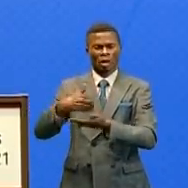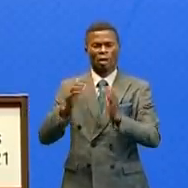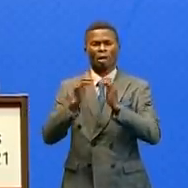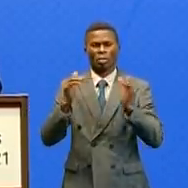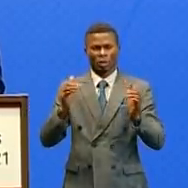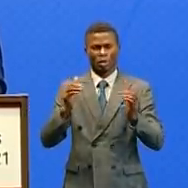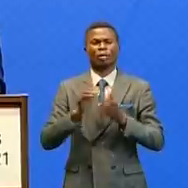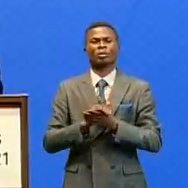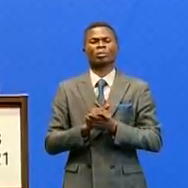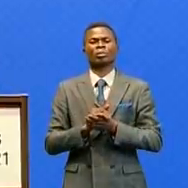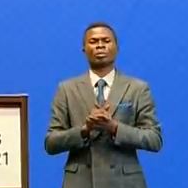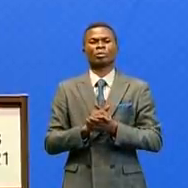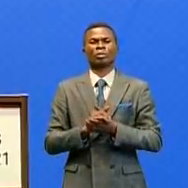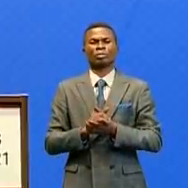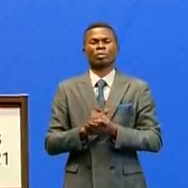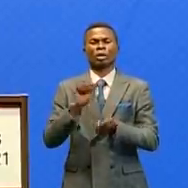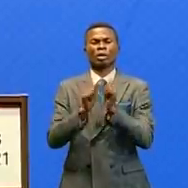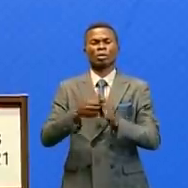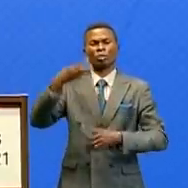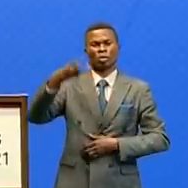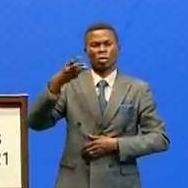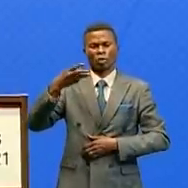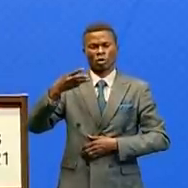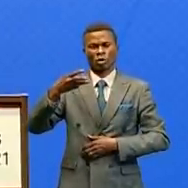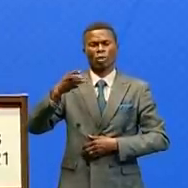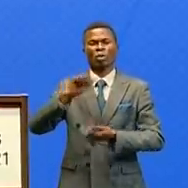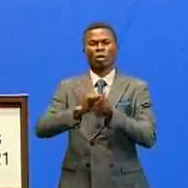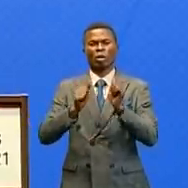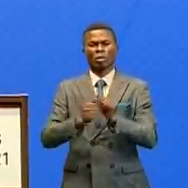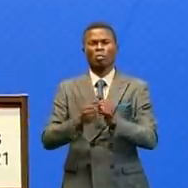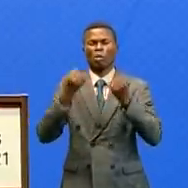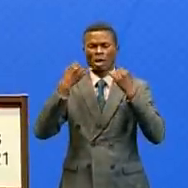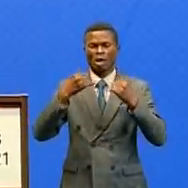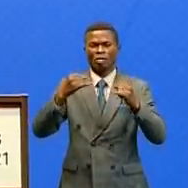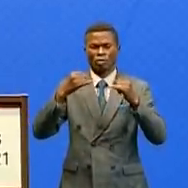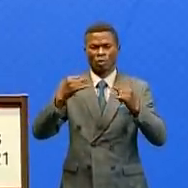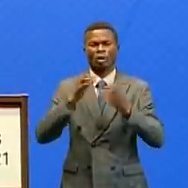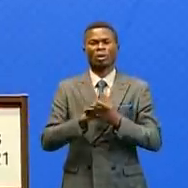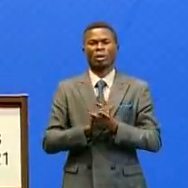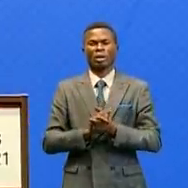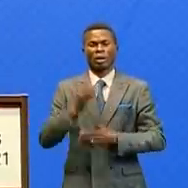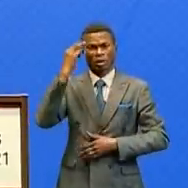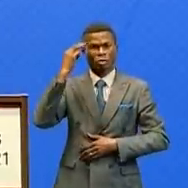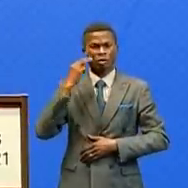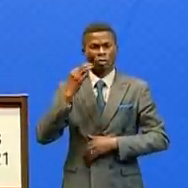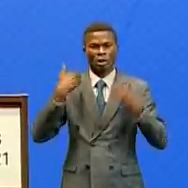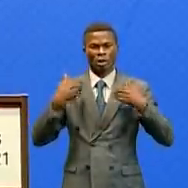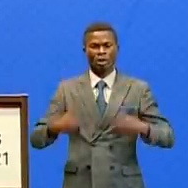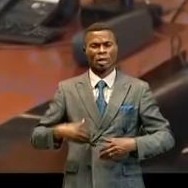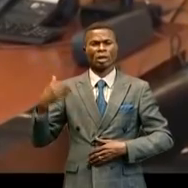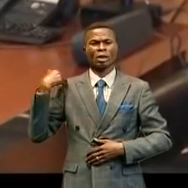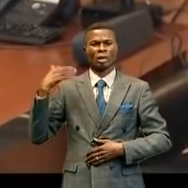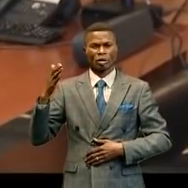paix. Au point 3 de ce chapitre sur les points d'information, le ministre de la Santé